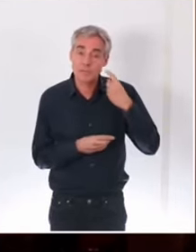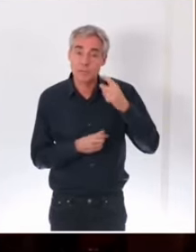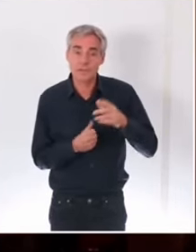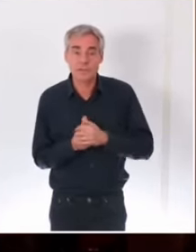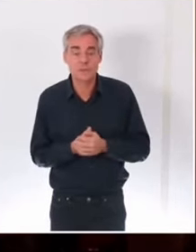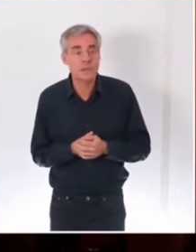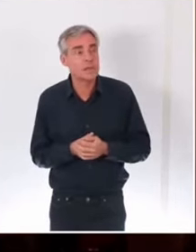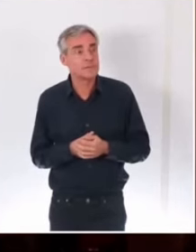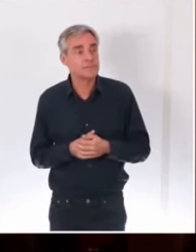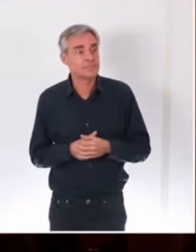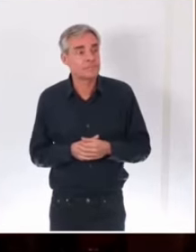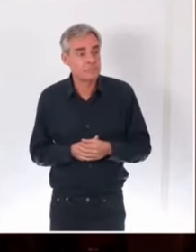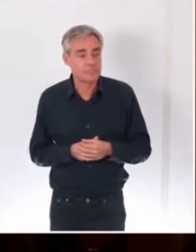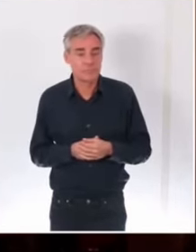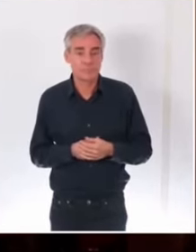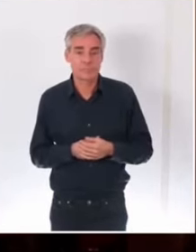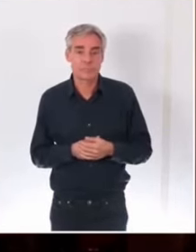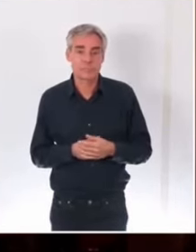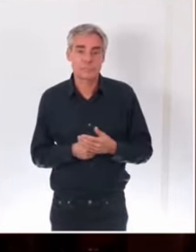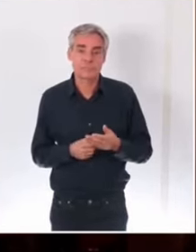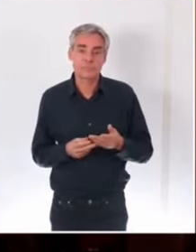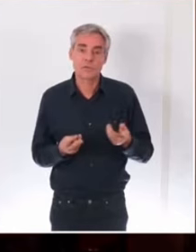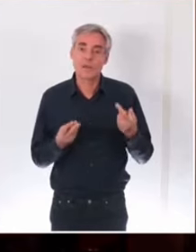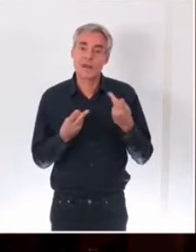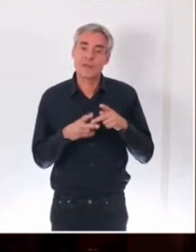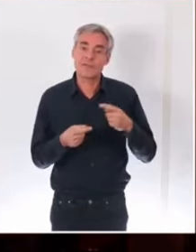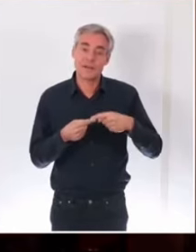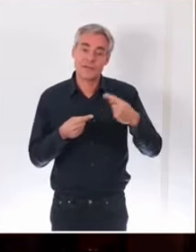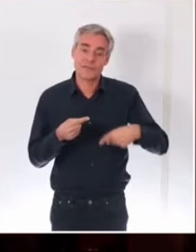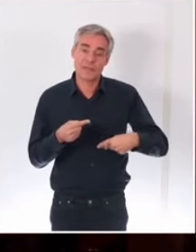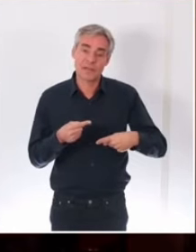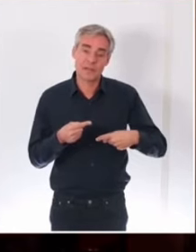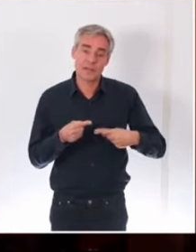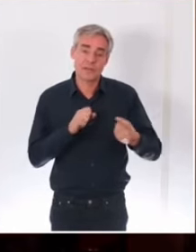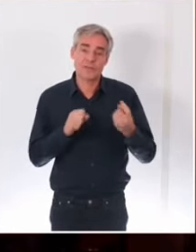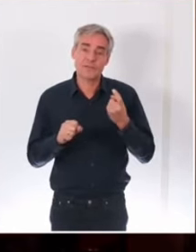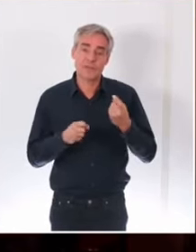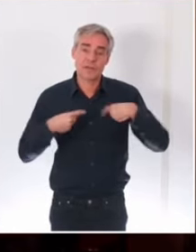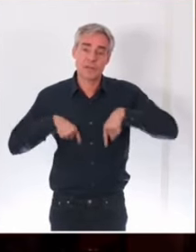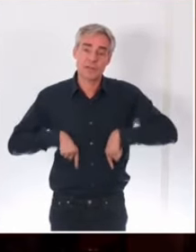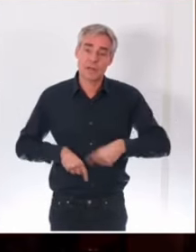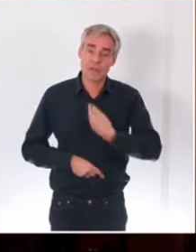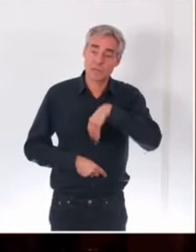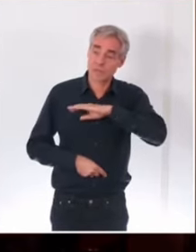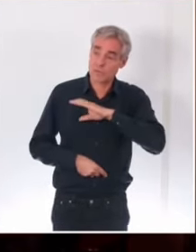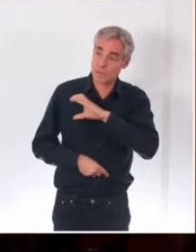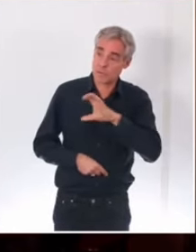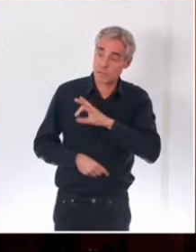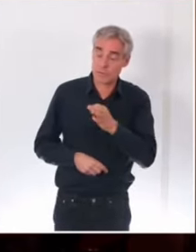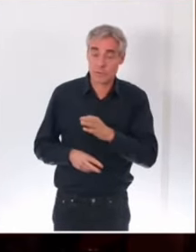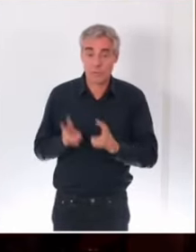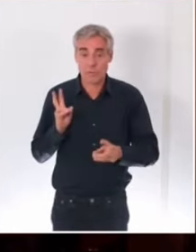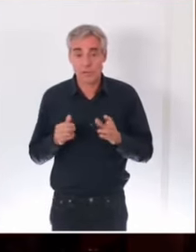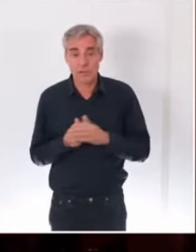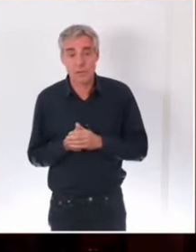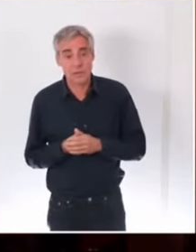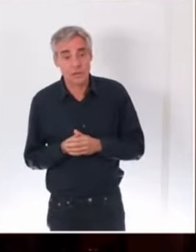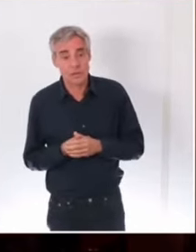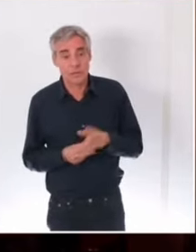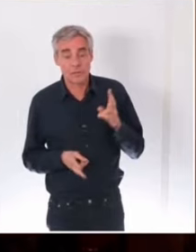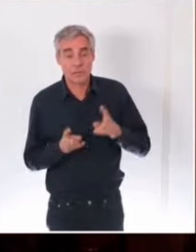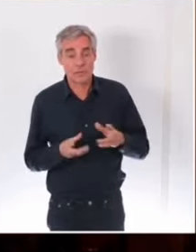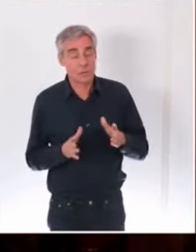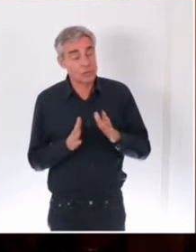la responsabilité de la faillite à venir de notre ville incombe exclusivement à l'État. Je serais aussi heureux que le maire